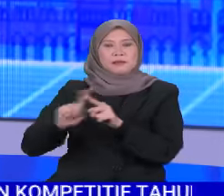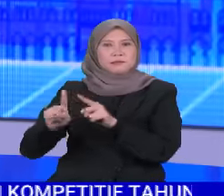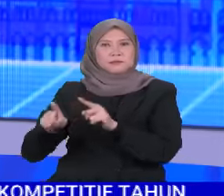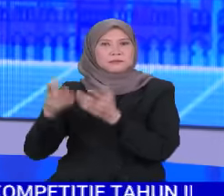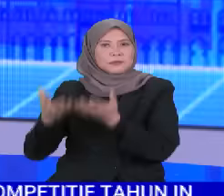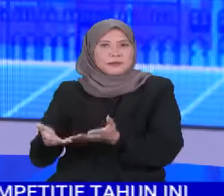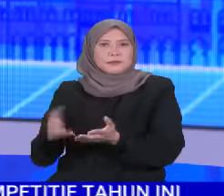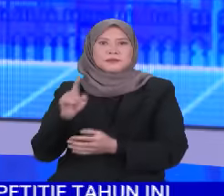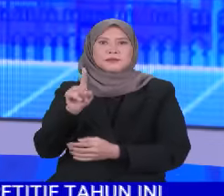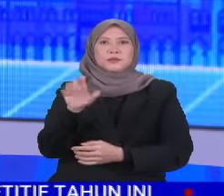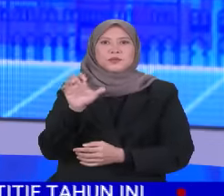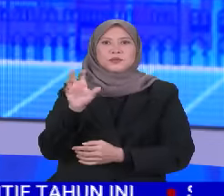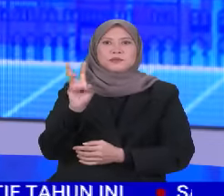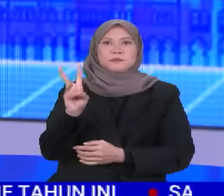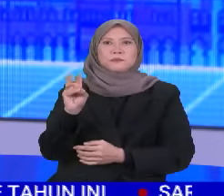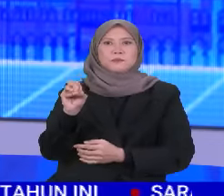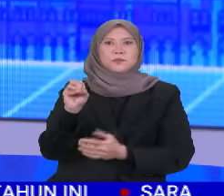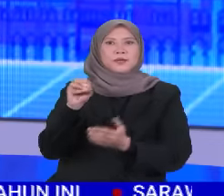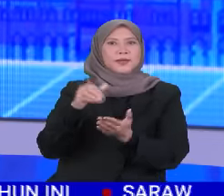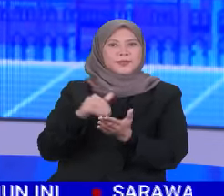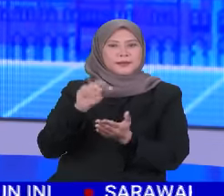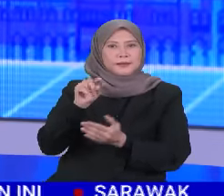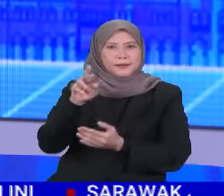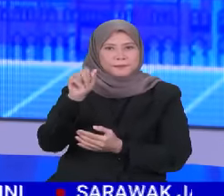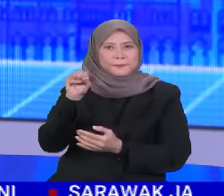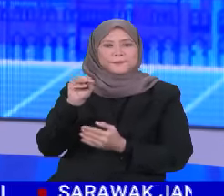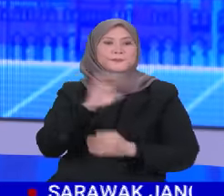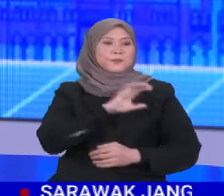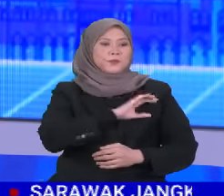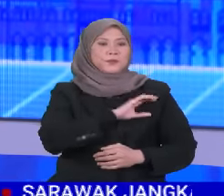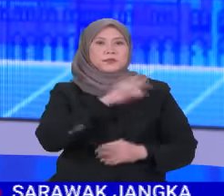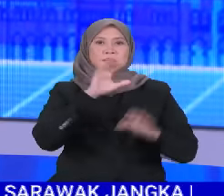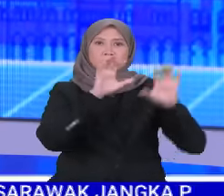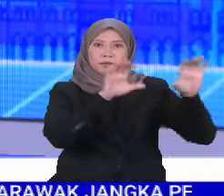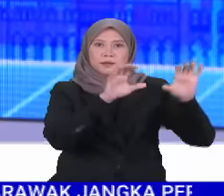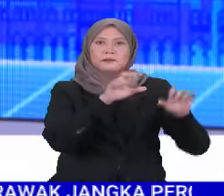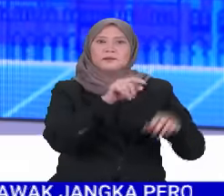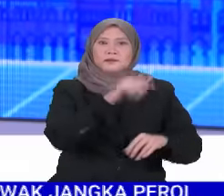seberat hampir 160 gram ketua polisi